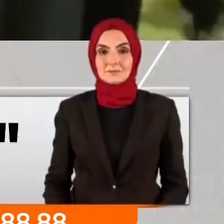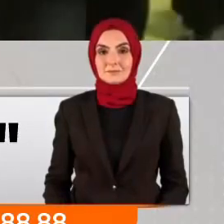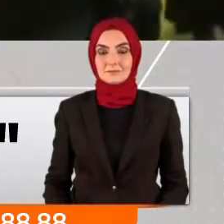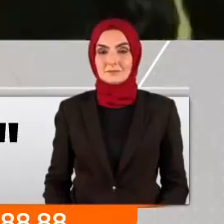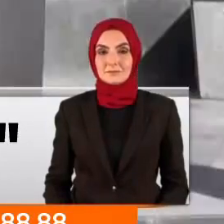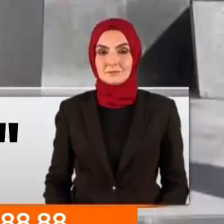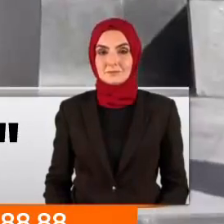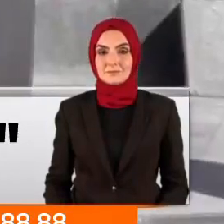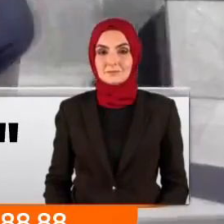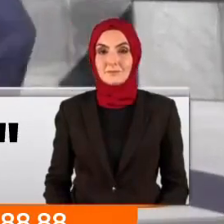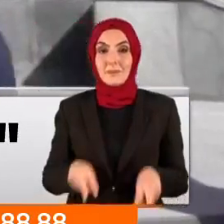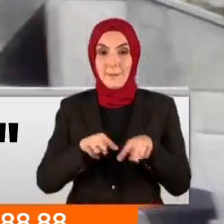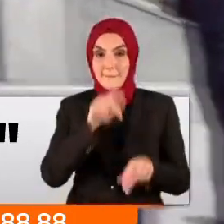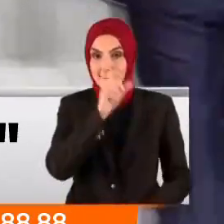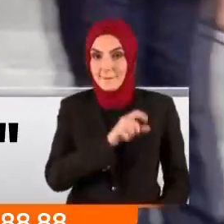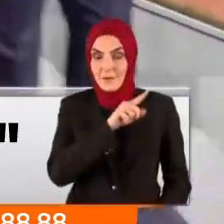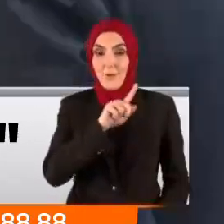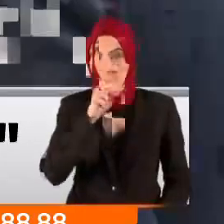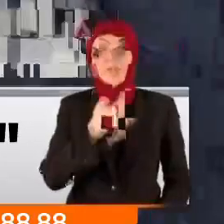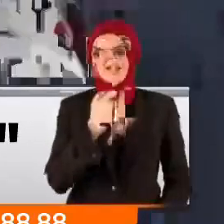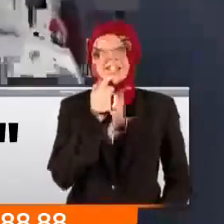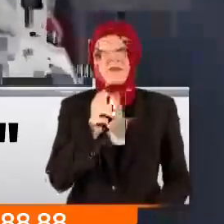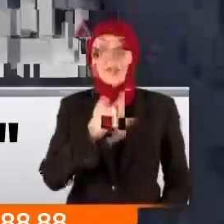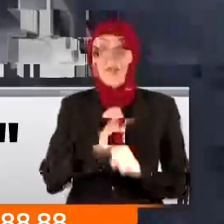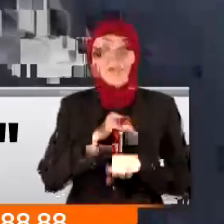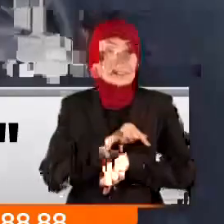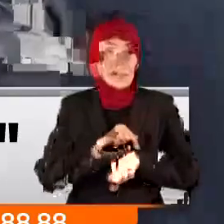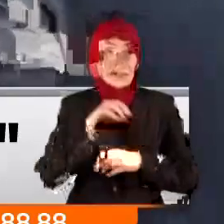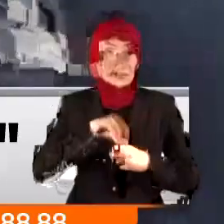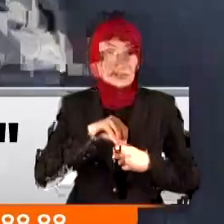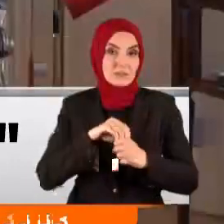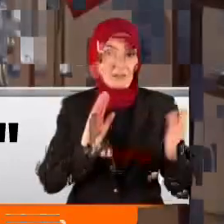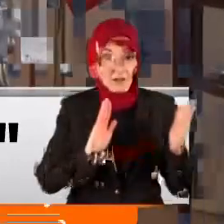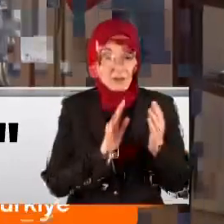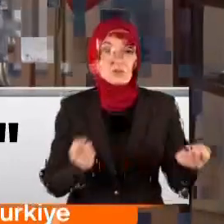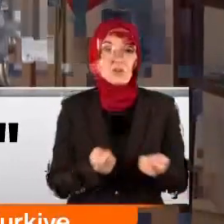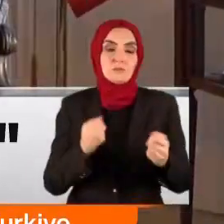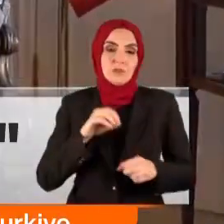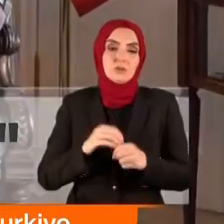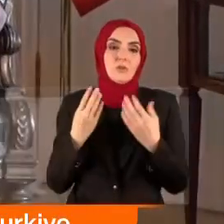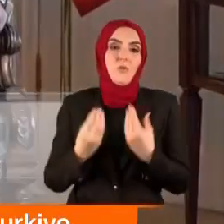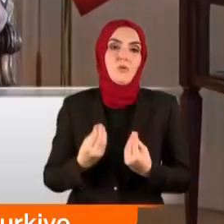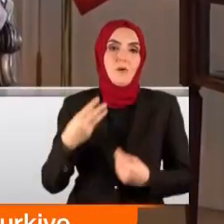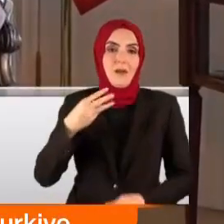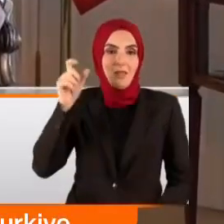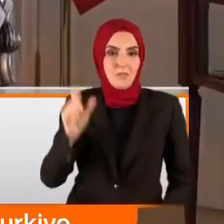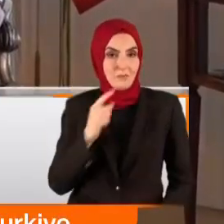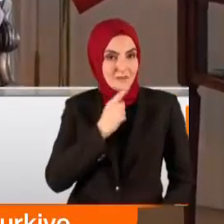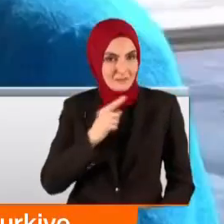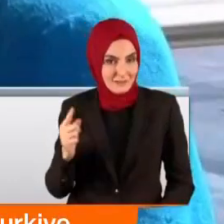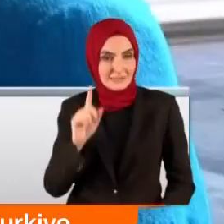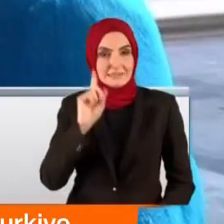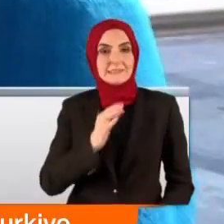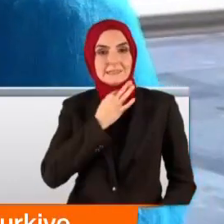Gelder fließen. Merkel 16 yıllık görev süresi boyunca yakın çalışma içinde olduk dediği Erdoğan'a önce teşekkür etti. Ardından